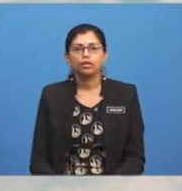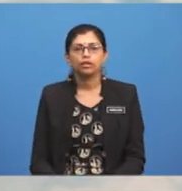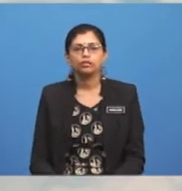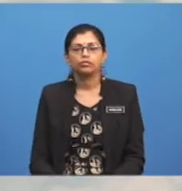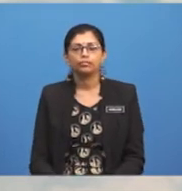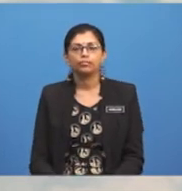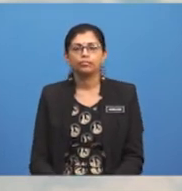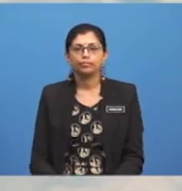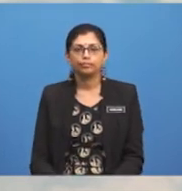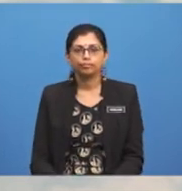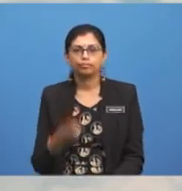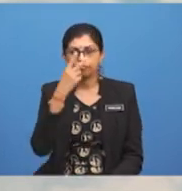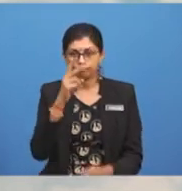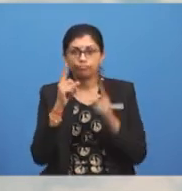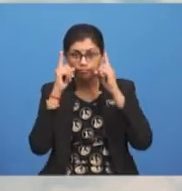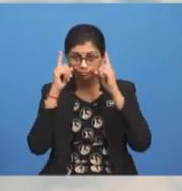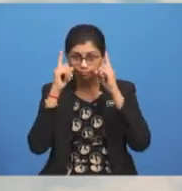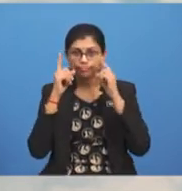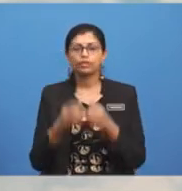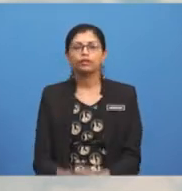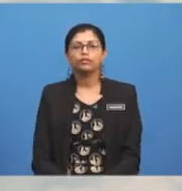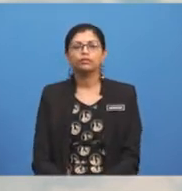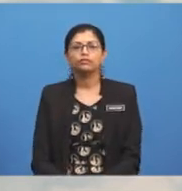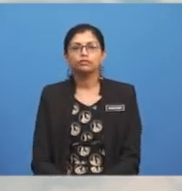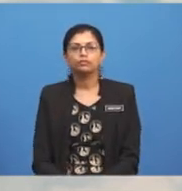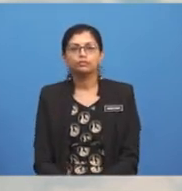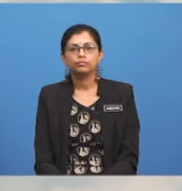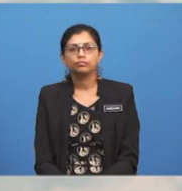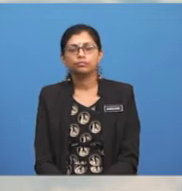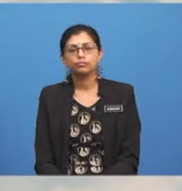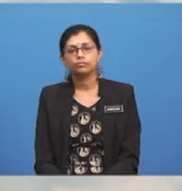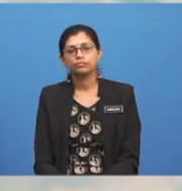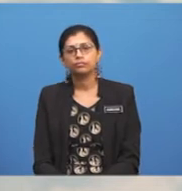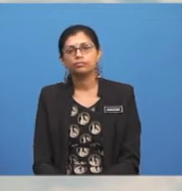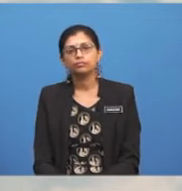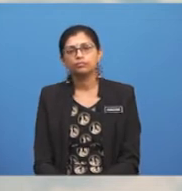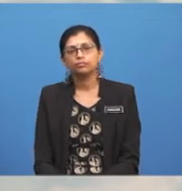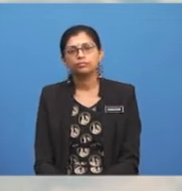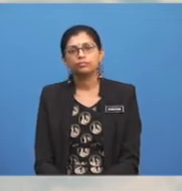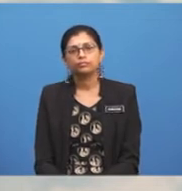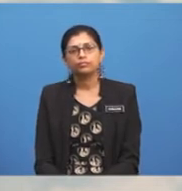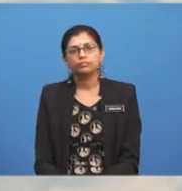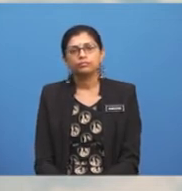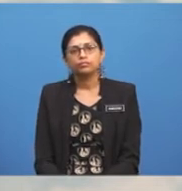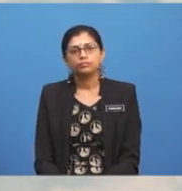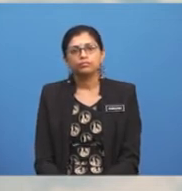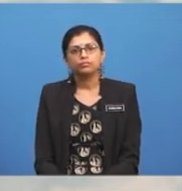H. Maka kita akan dapat nilai tersebut bersamaan dengan